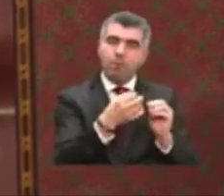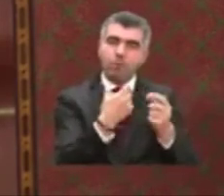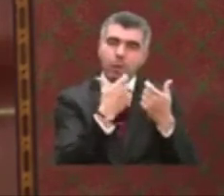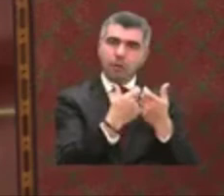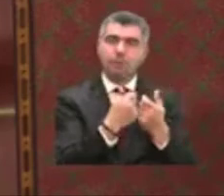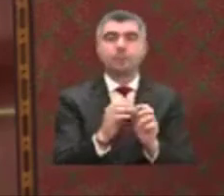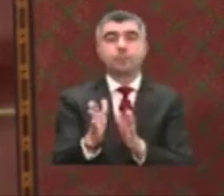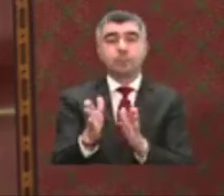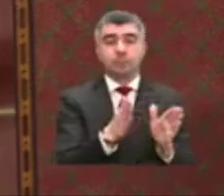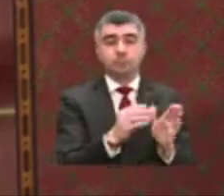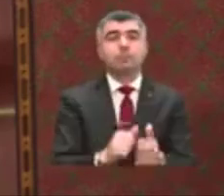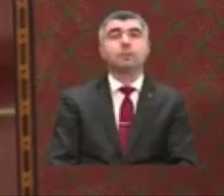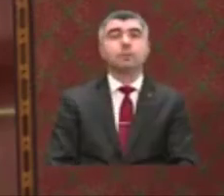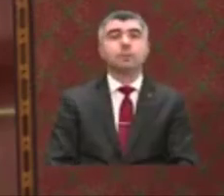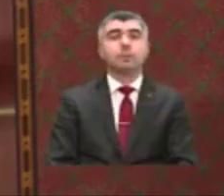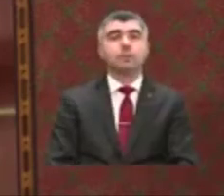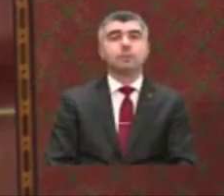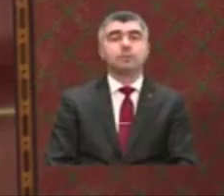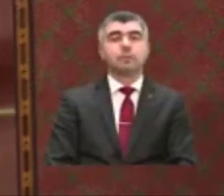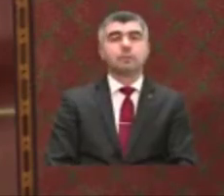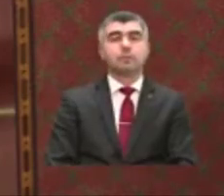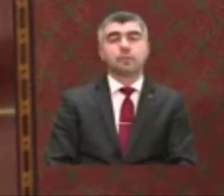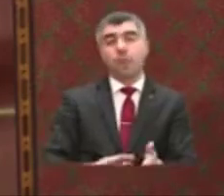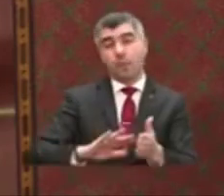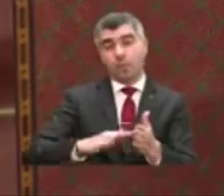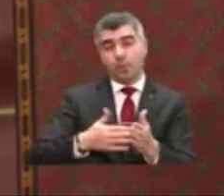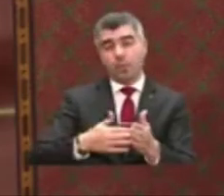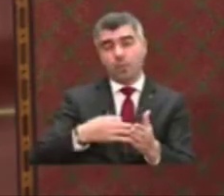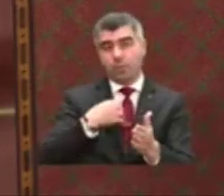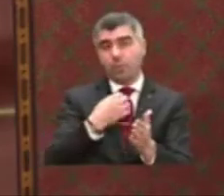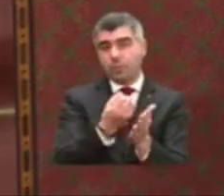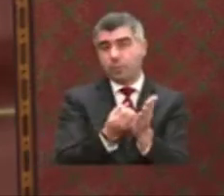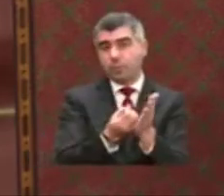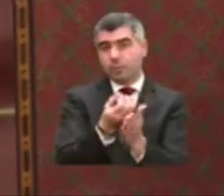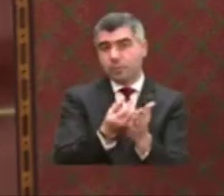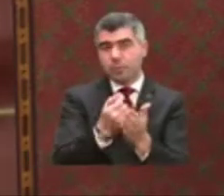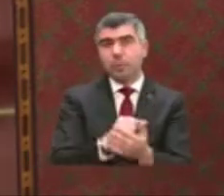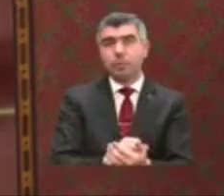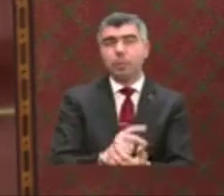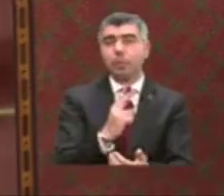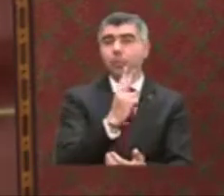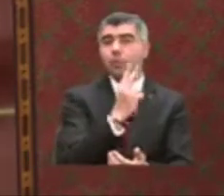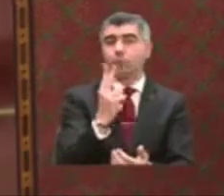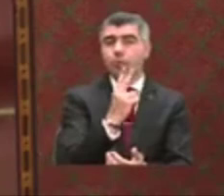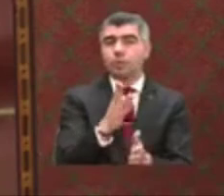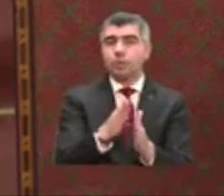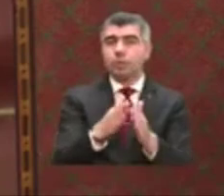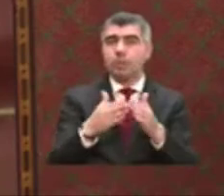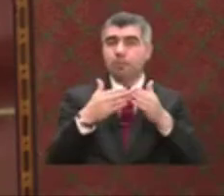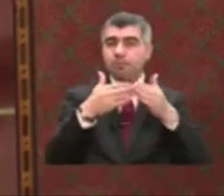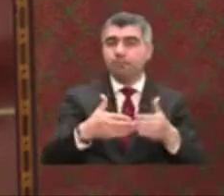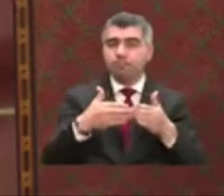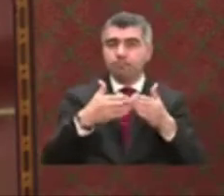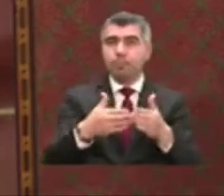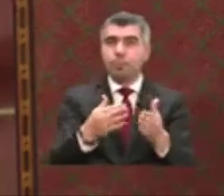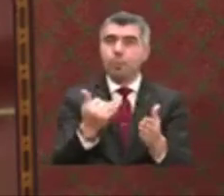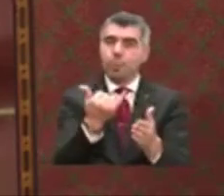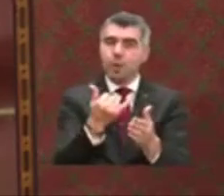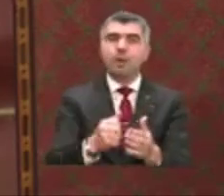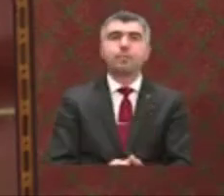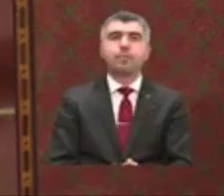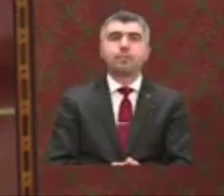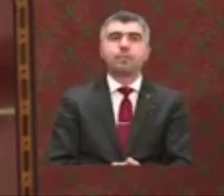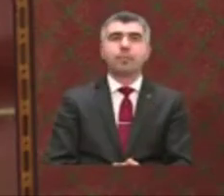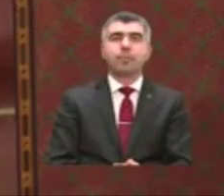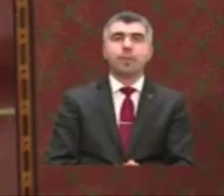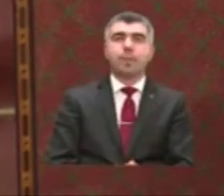أما بالنسبة اللي بغيت نأكد وهو أنه عندنا جوج الموانئ اللي هي أساسية واللي غتلعب